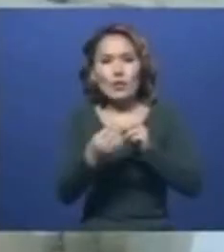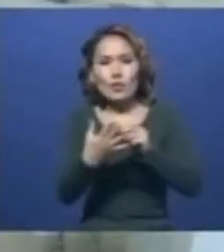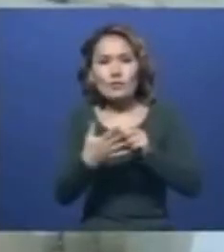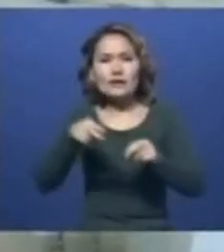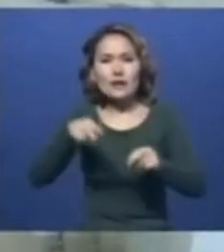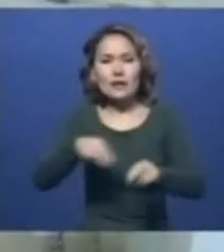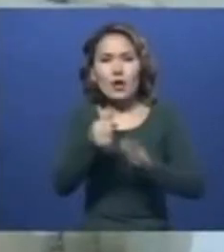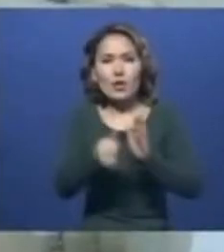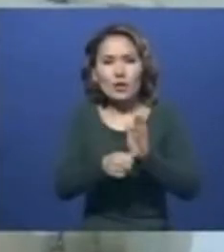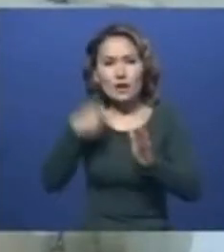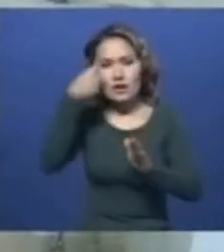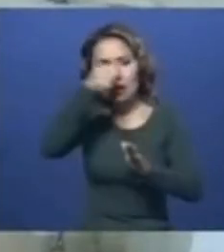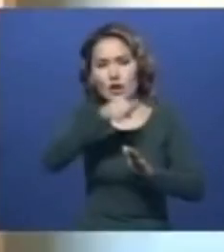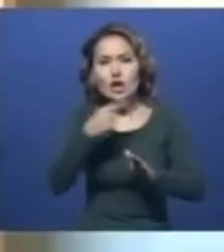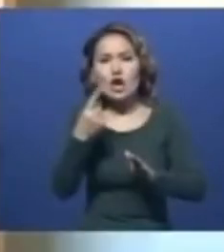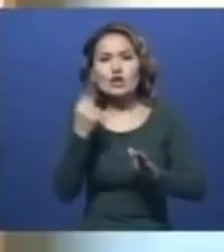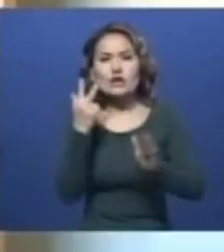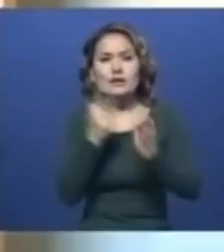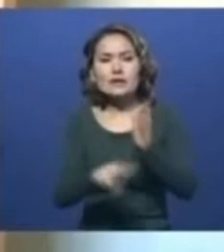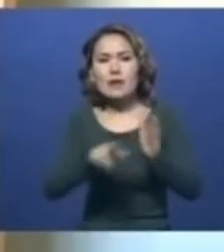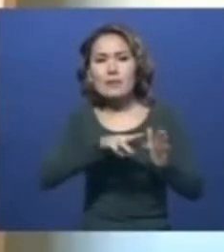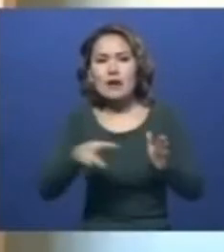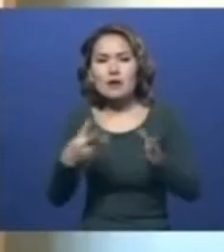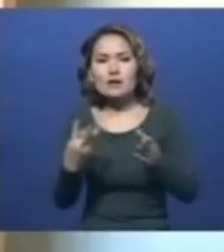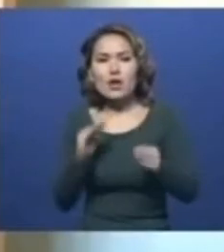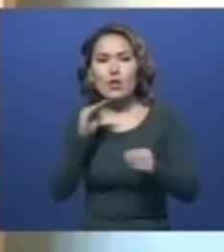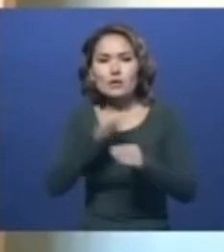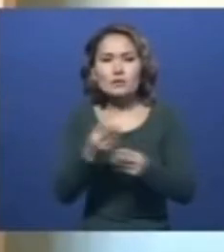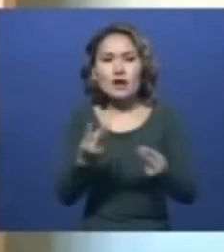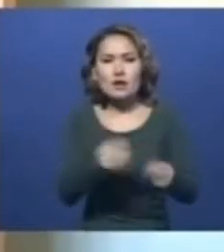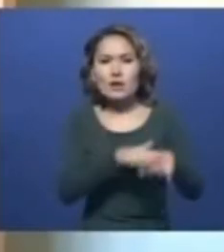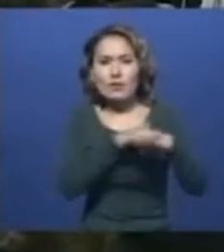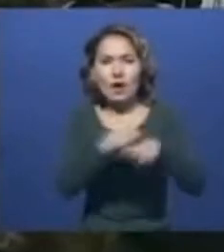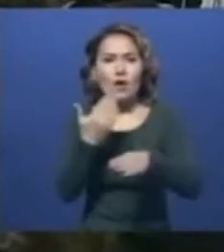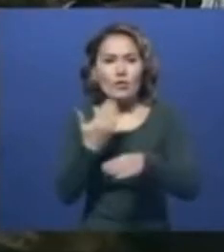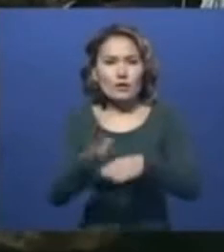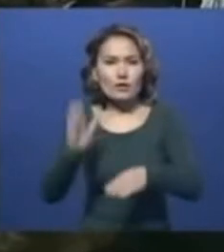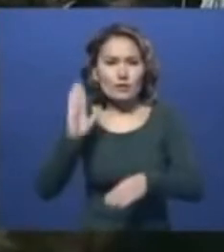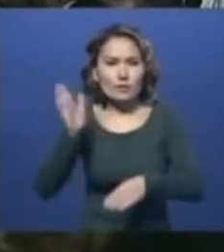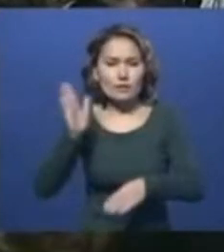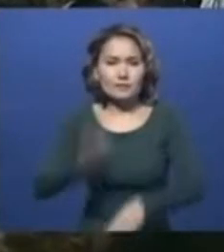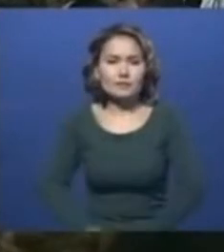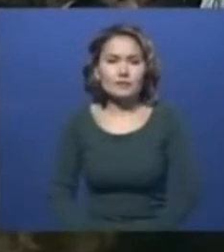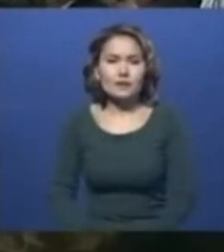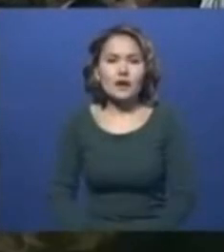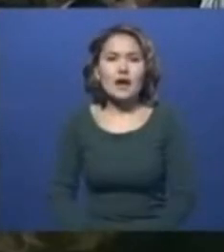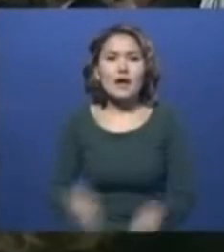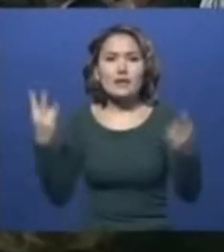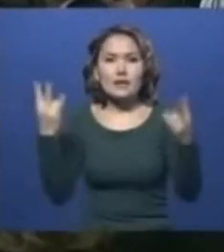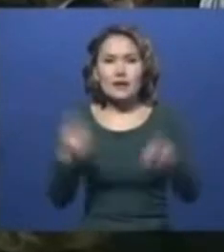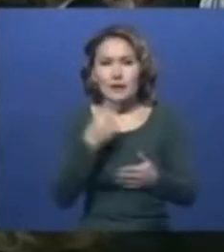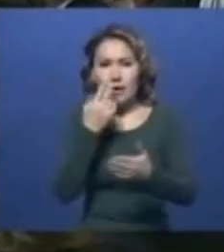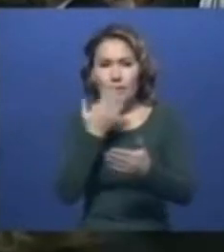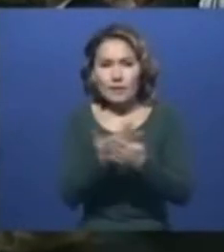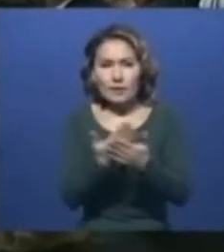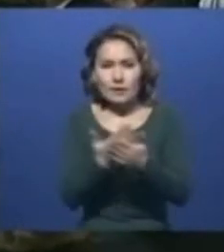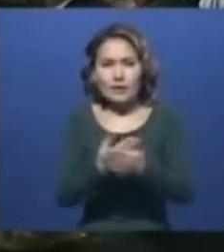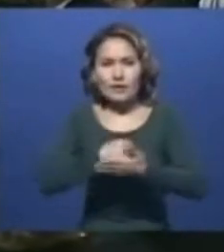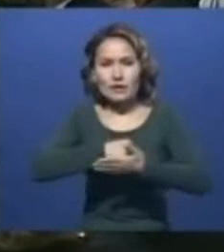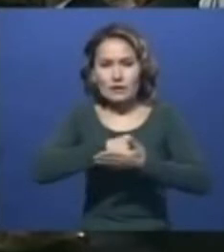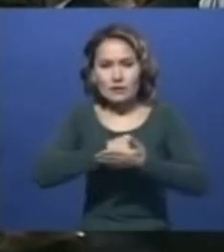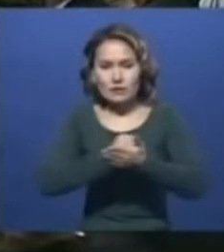2015-2016 жылдарға аралығында 180 миллиард теңге қосымша қаржы бөлінбек. Следует пересмотреть подходы к